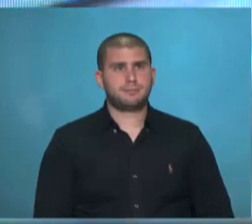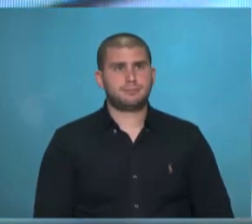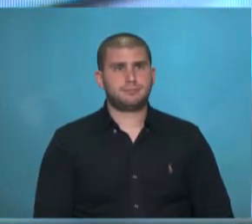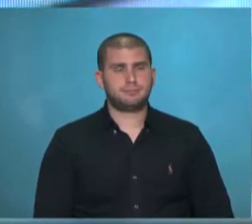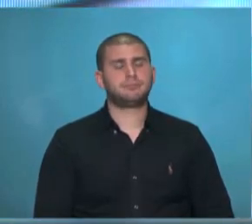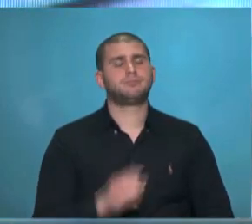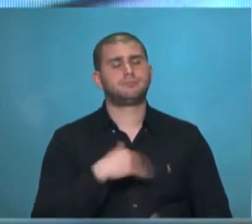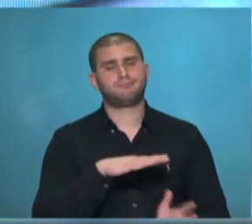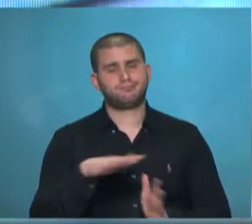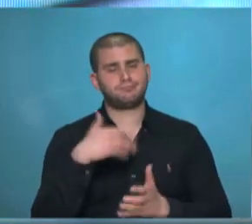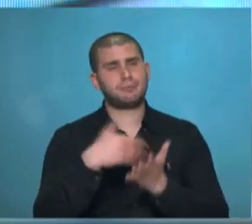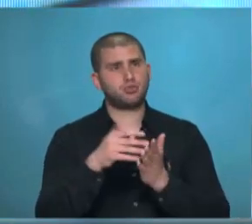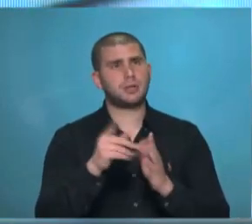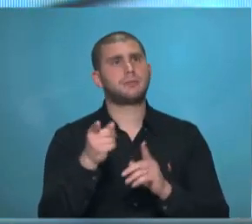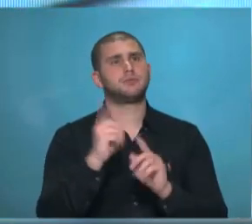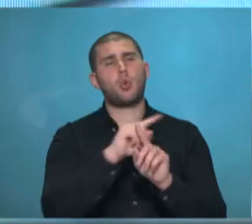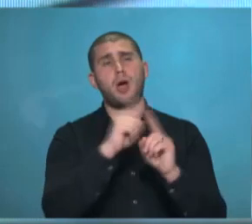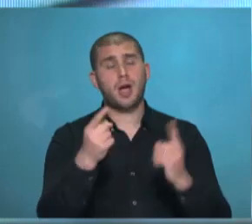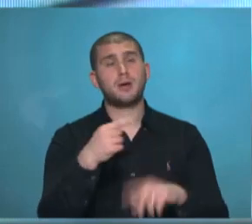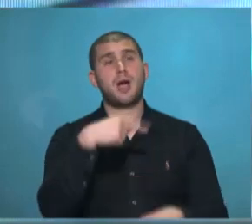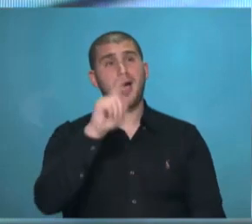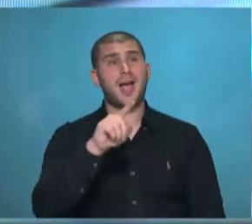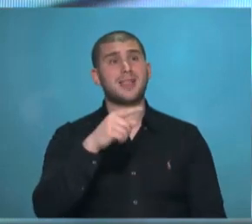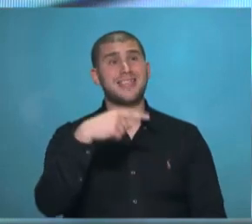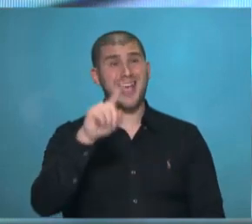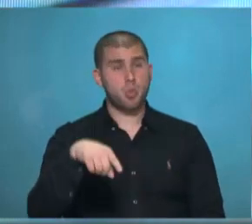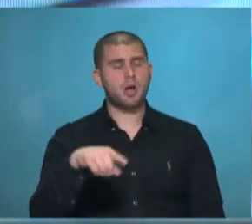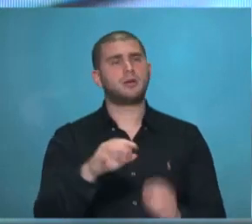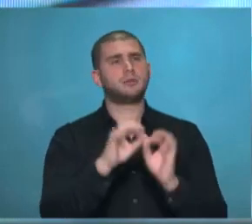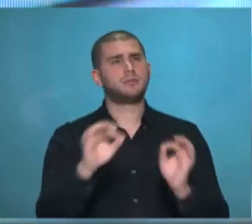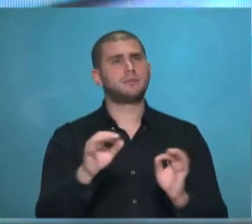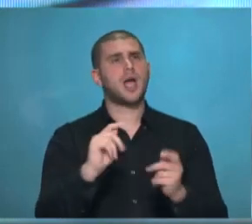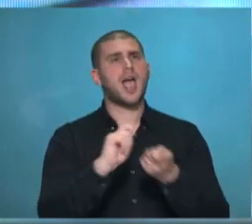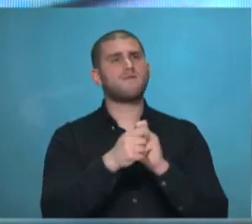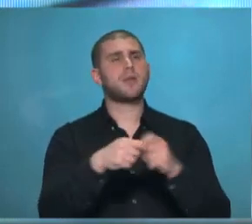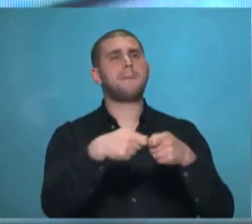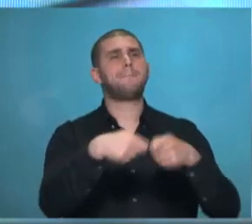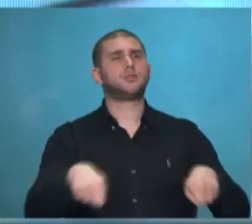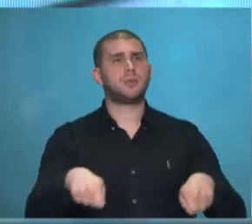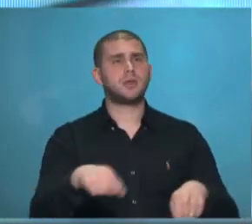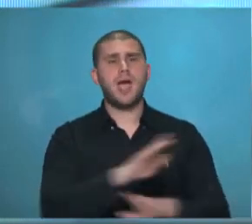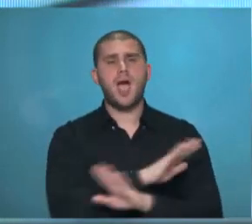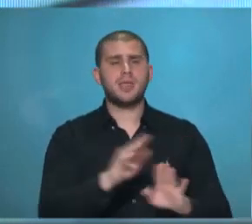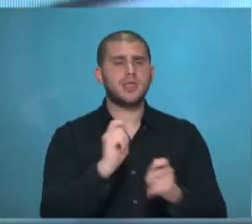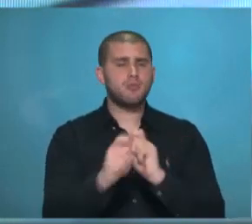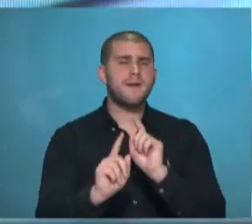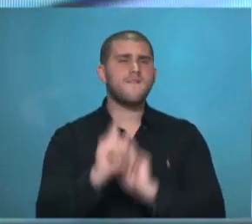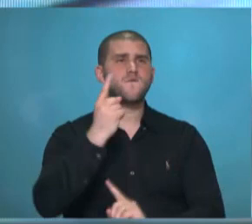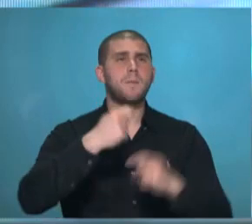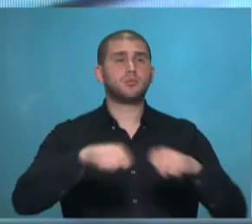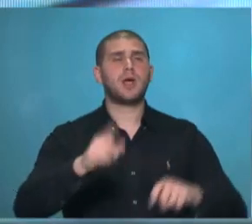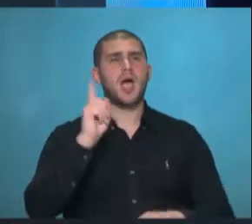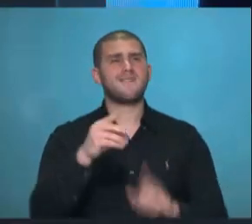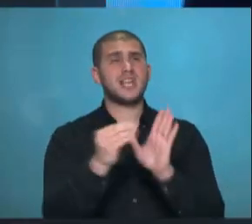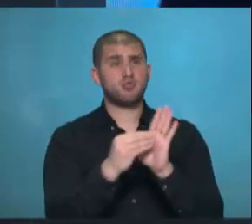אנחנו ממשיכים במוסף עם עניין אחר. ב-1 בינואר נכנסה לתוקפה רפורמת המזומן. לא עוד תשלומים גבוהים במזומן בלי רישום.